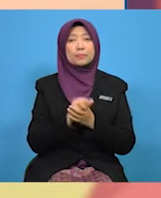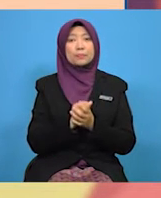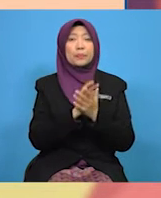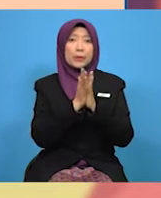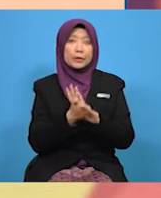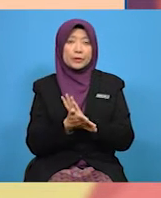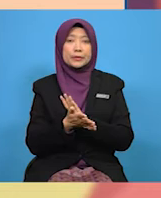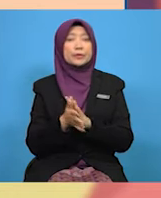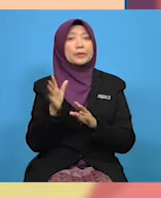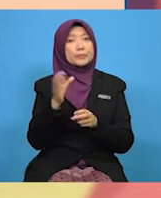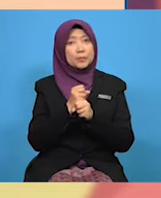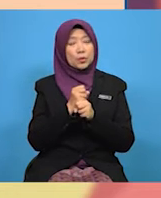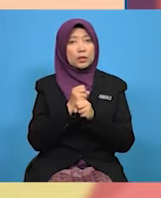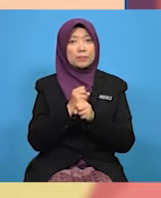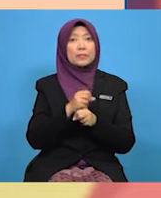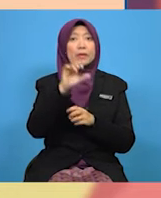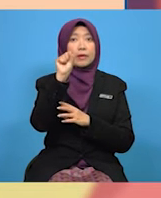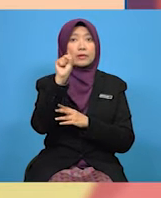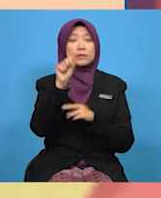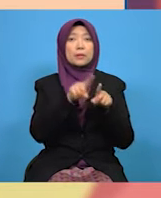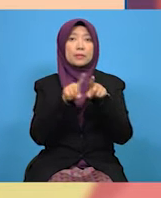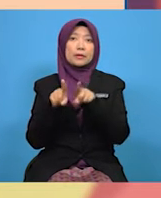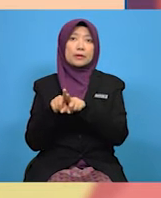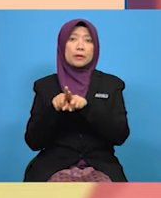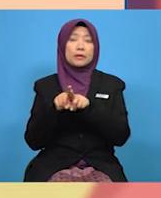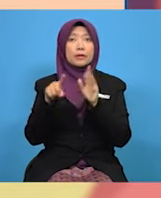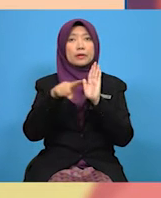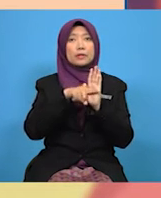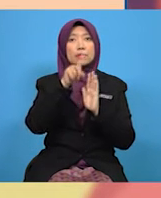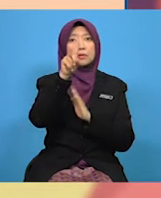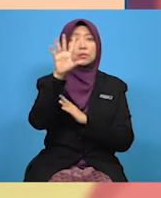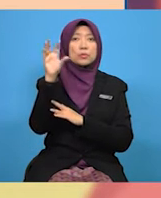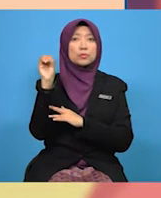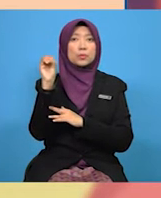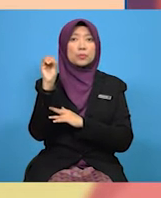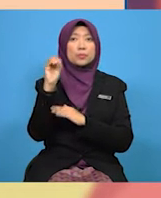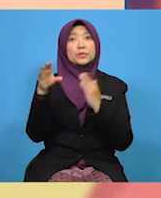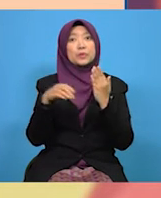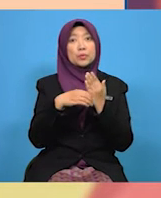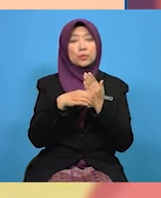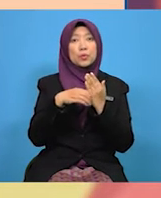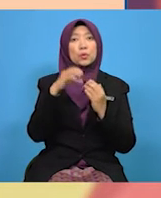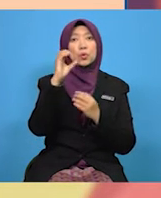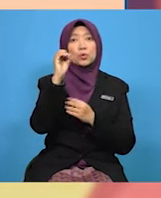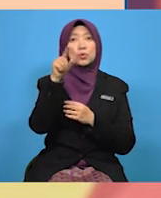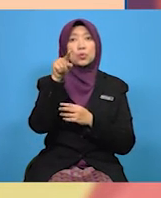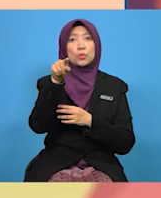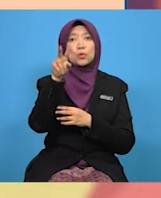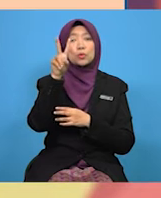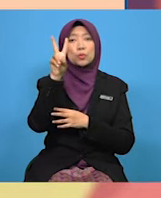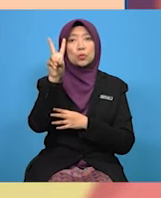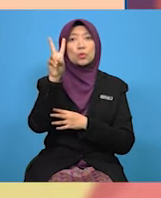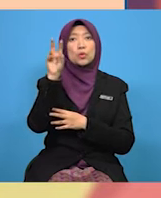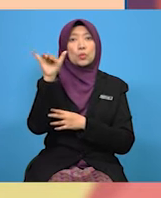make kita perolehi S = negatif 150 campur kosong